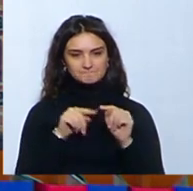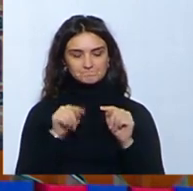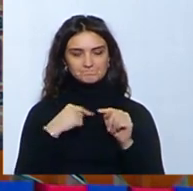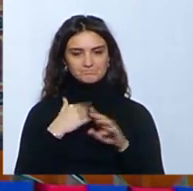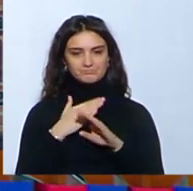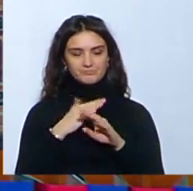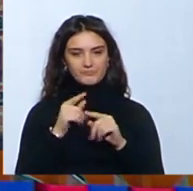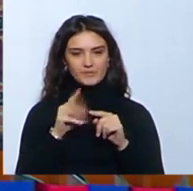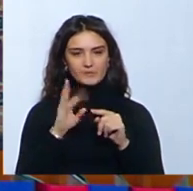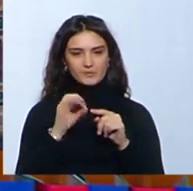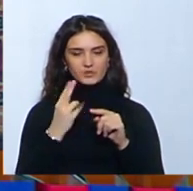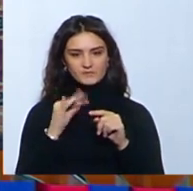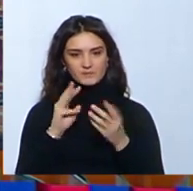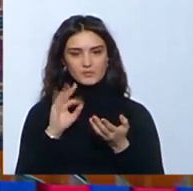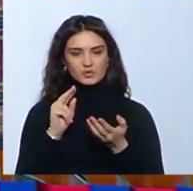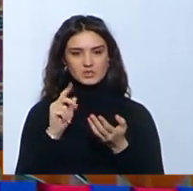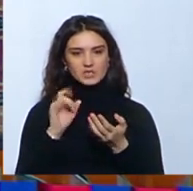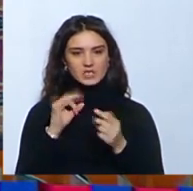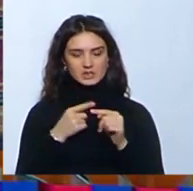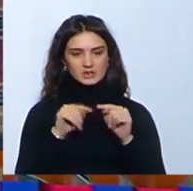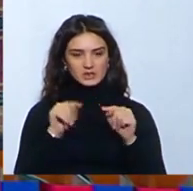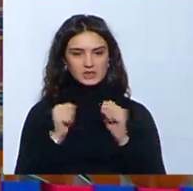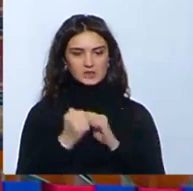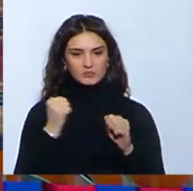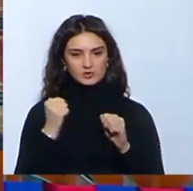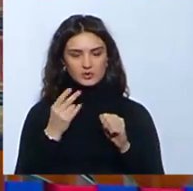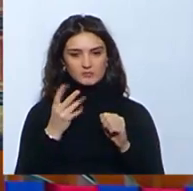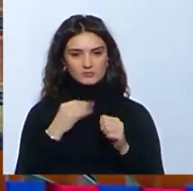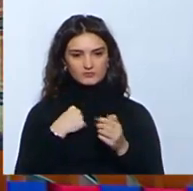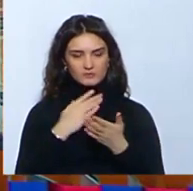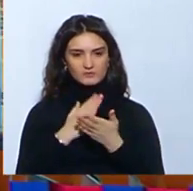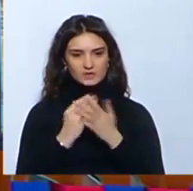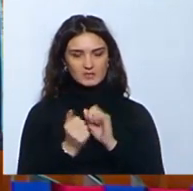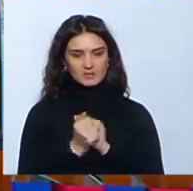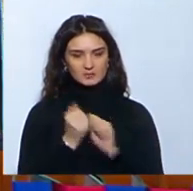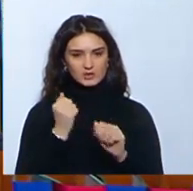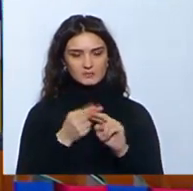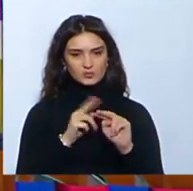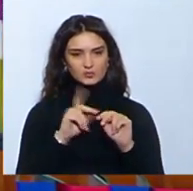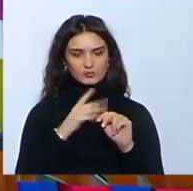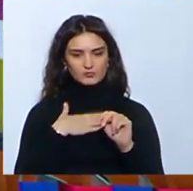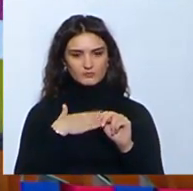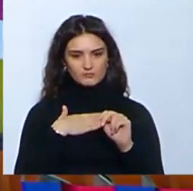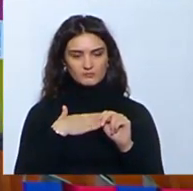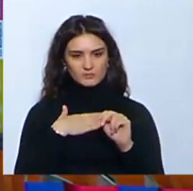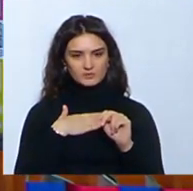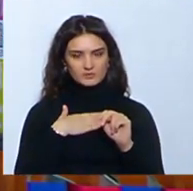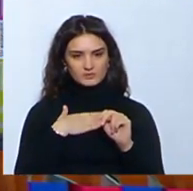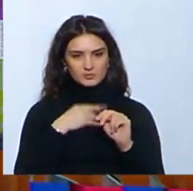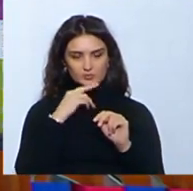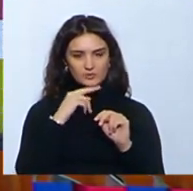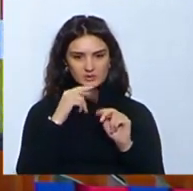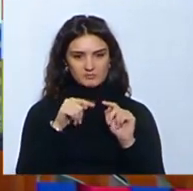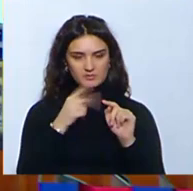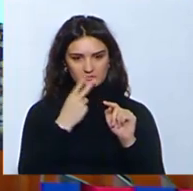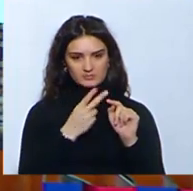გვაქვს მოცვი და მოცხარი. მართალია, ეს არის გამომშრალი, მაგრამ ჩვენ გვაქვს გამომშრალი იმიტომ, რომ ჩვენმა პროდიუსერმა წინდახედულება გამოიჩინა